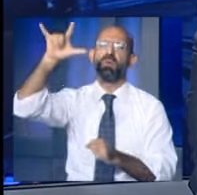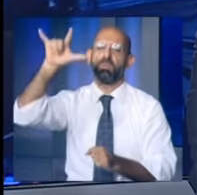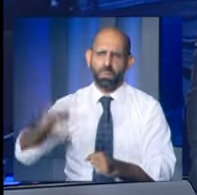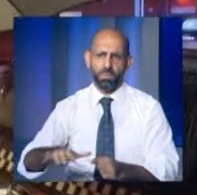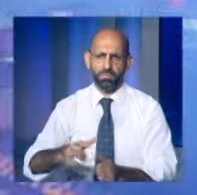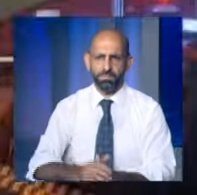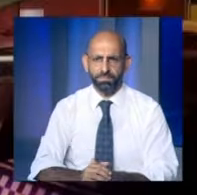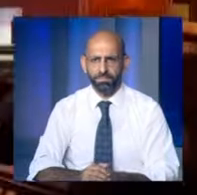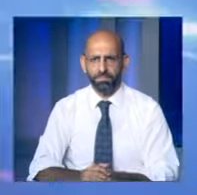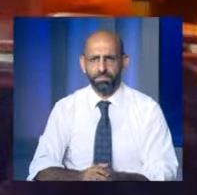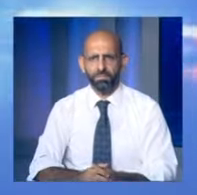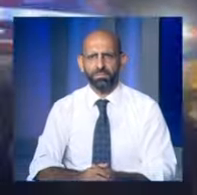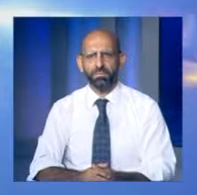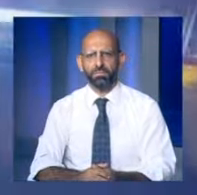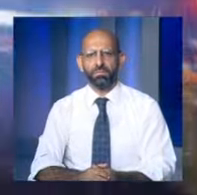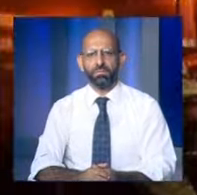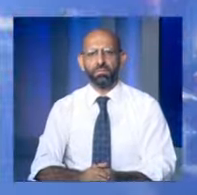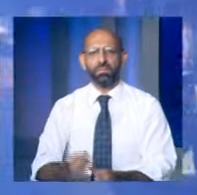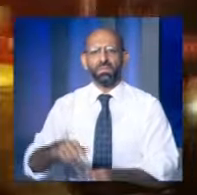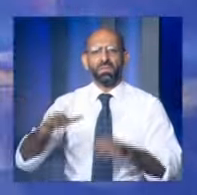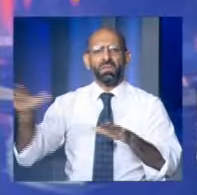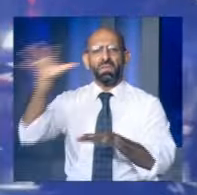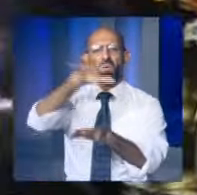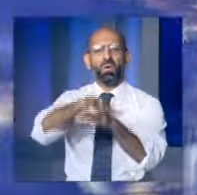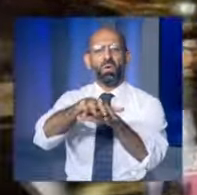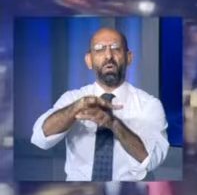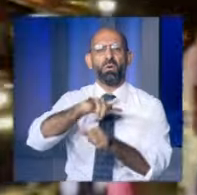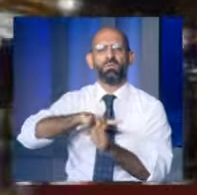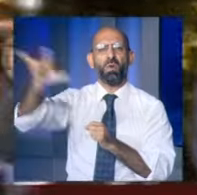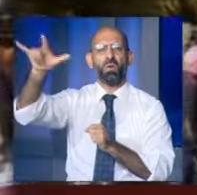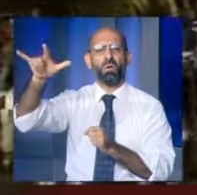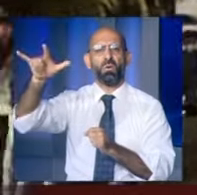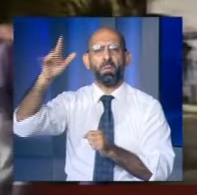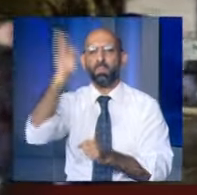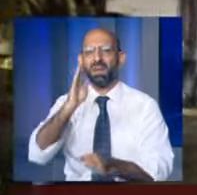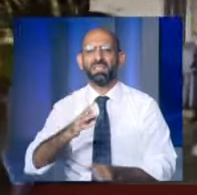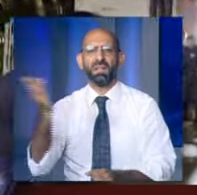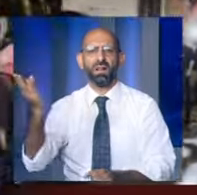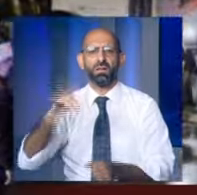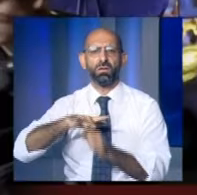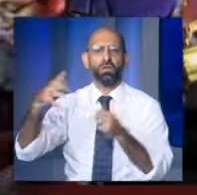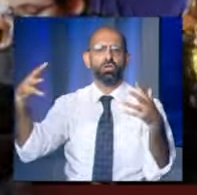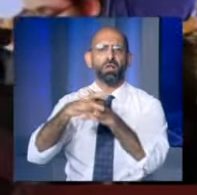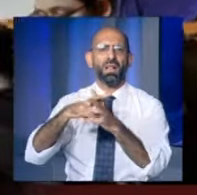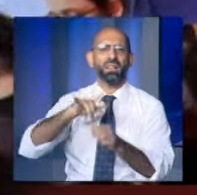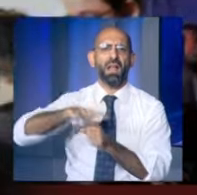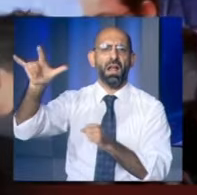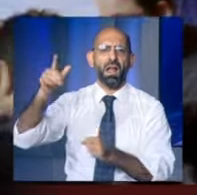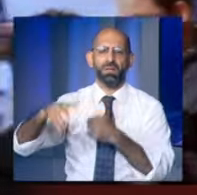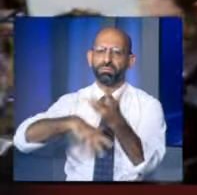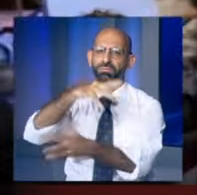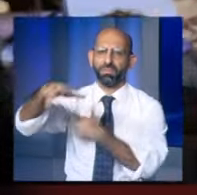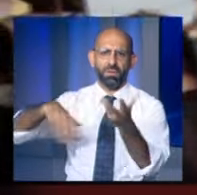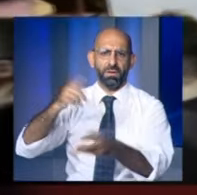البرازيلية. منع 10 ركاب من الصعود إلى الطائرة التي تحطمت أمس الجمعة في البرازيل